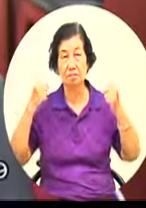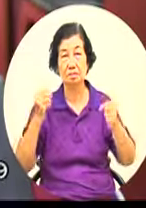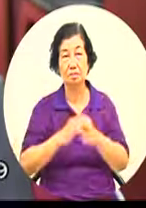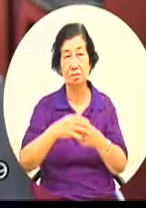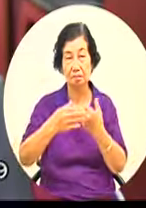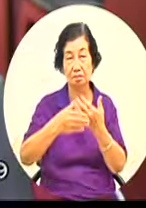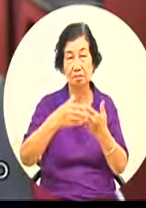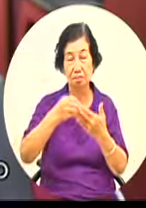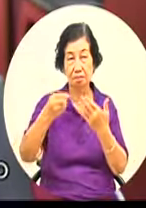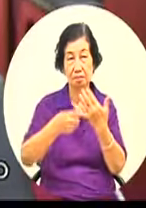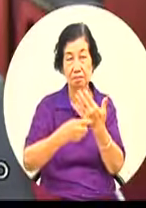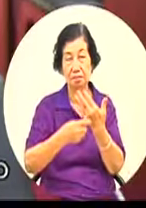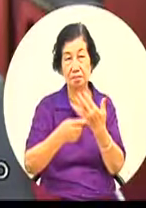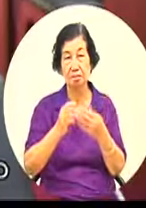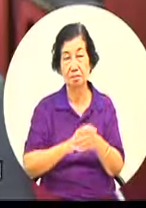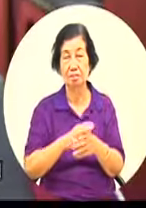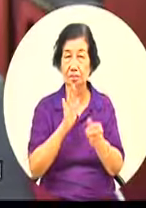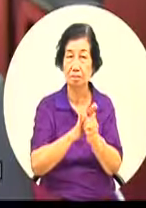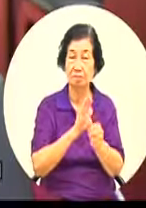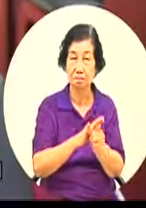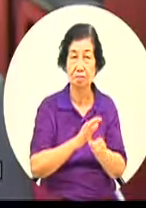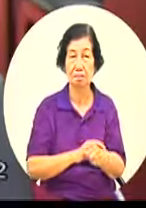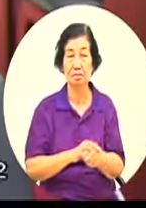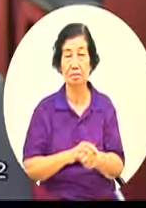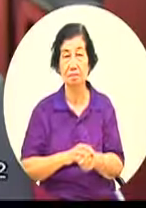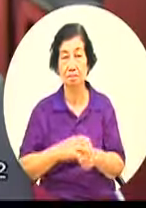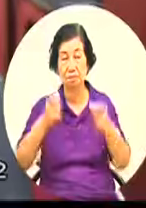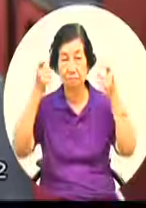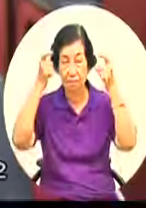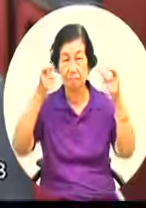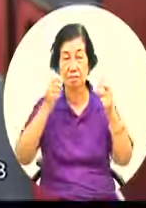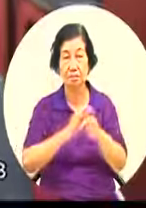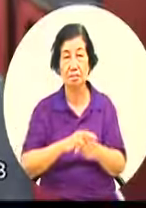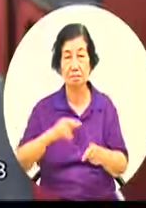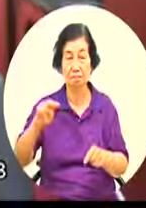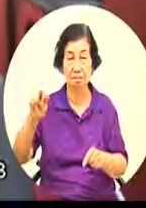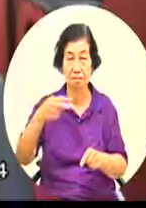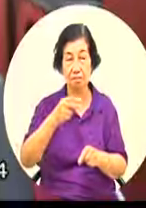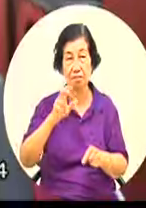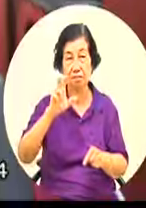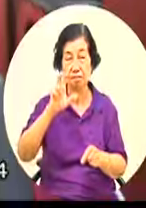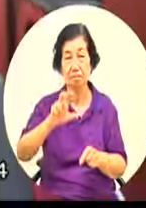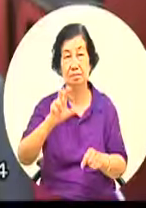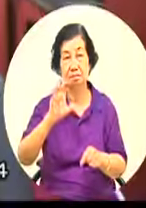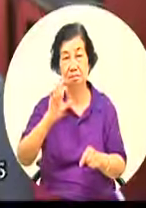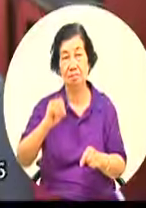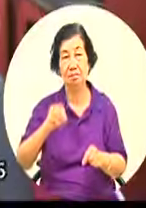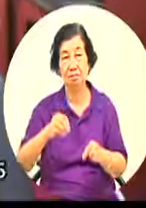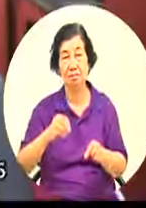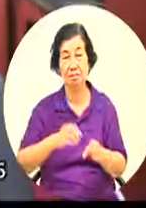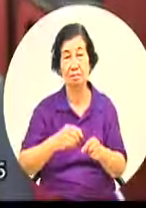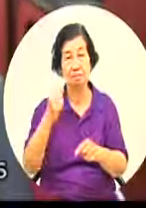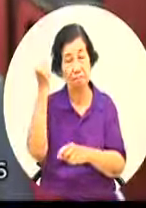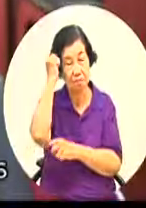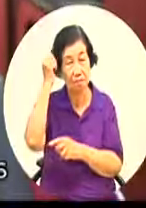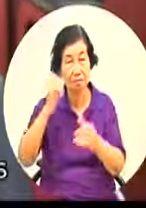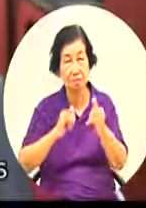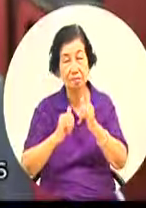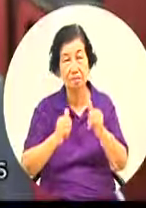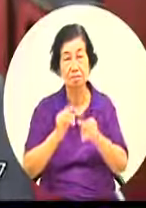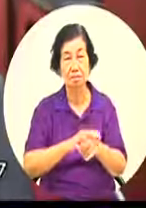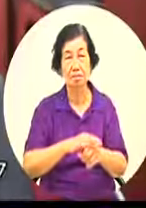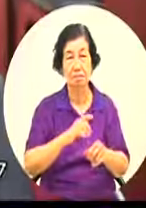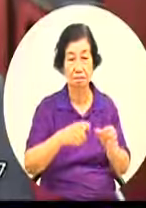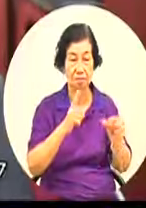哪里可以用？高雄市有270几万人口，只剩下中正纪念馆跟市运主场馆可以去做运动、做培